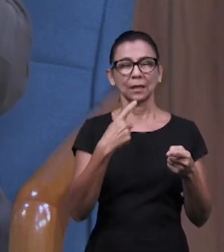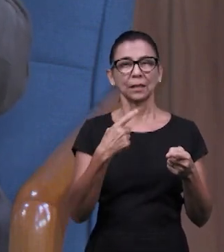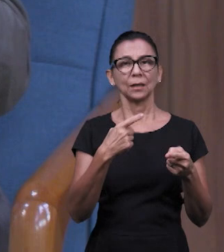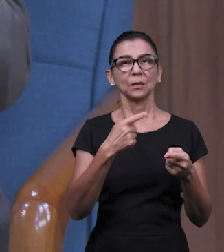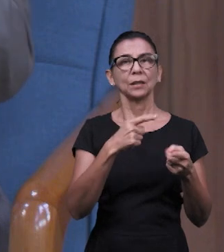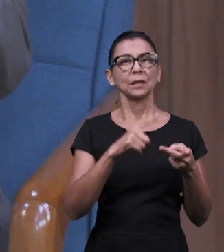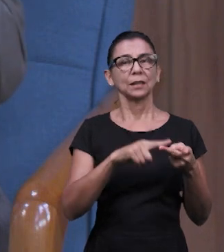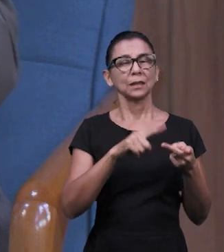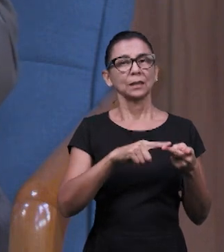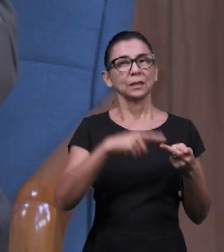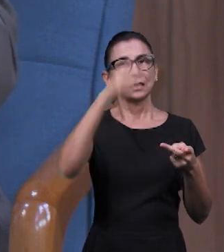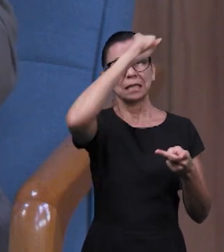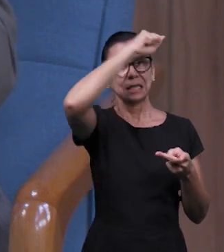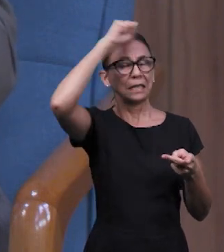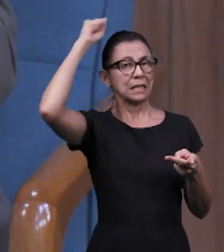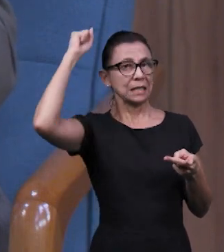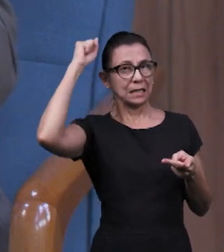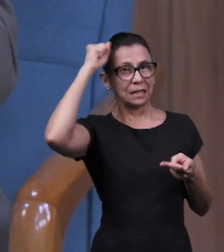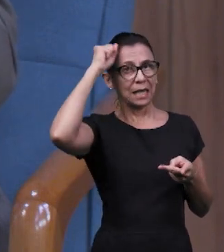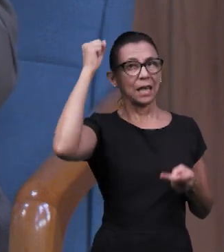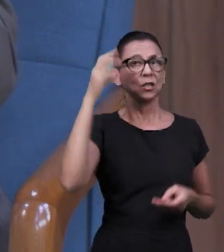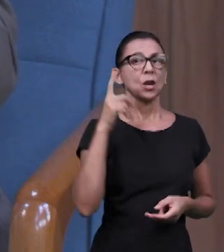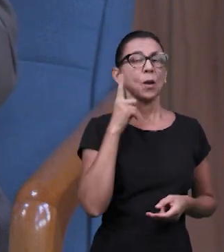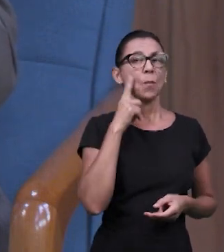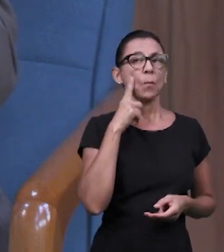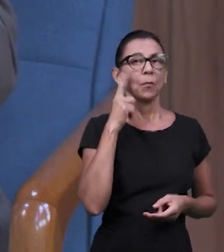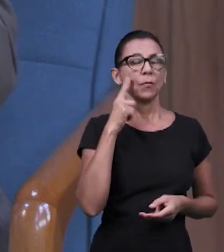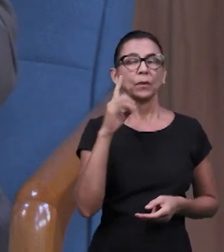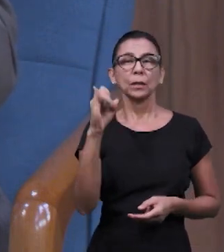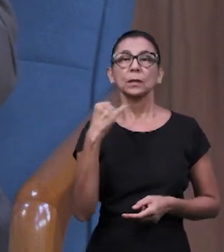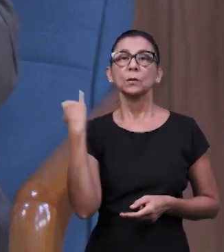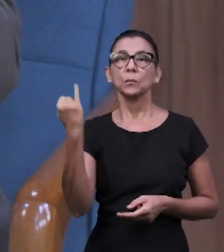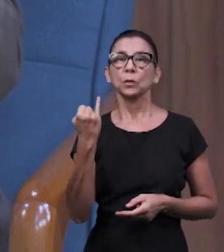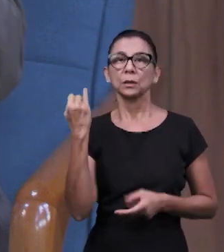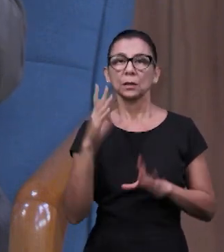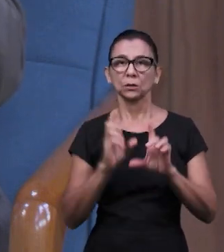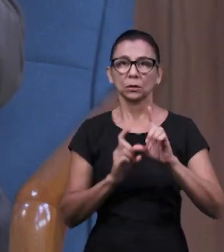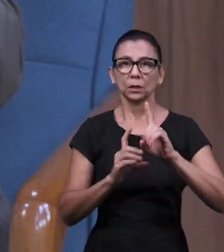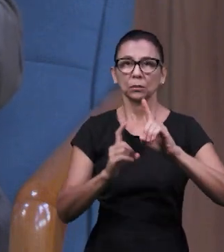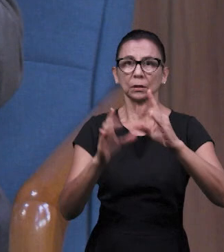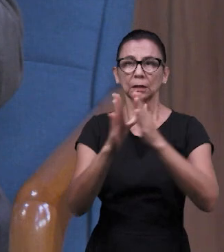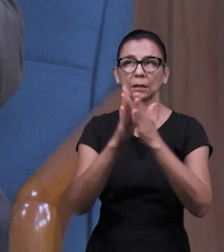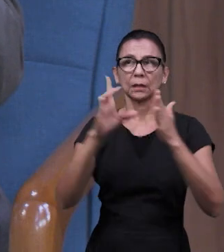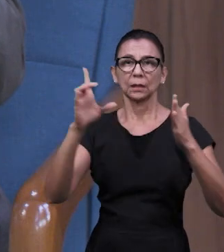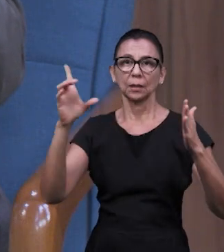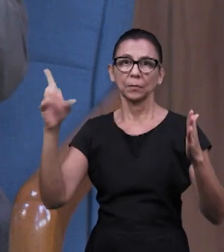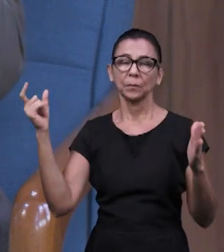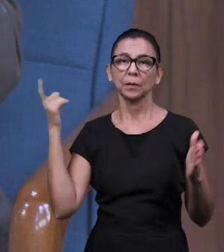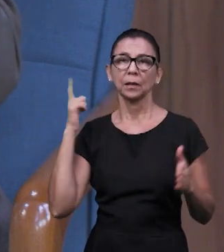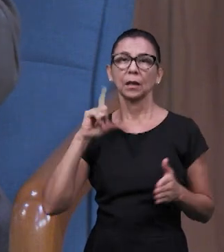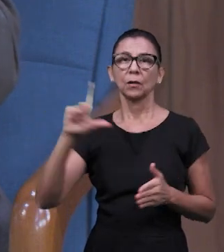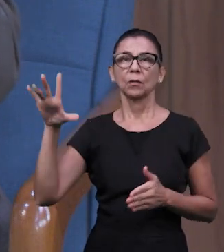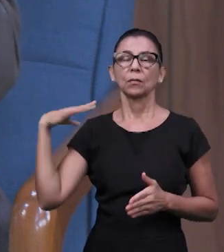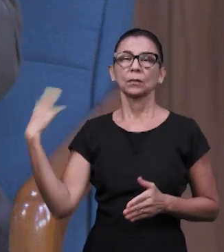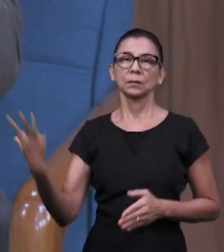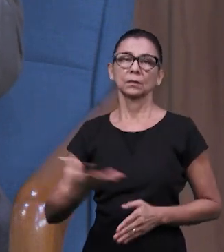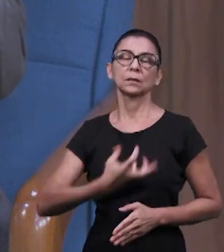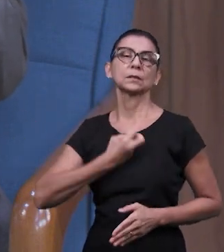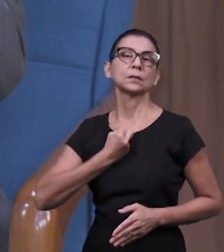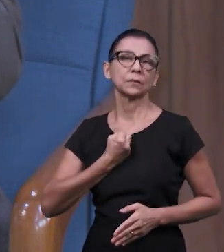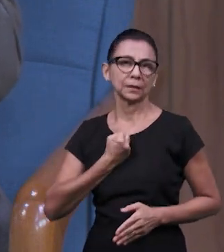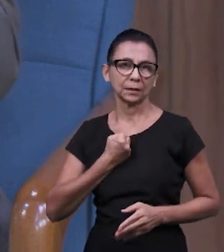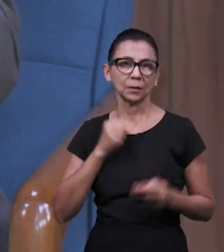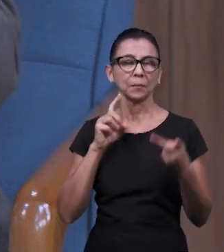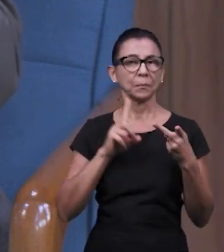pour qu'on parle sur le caractère indispensable de la doctrine biblique afin d'avoir ce